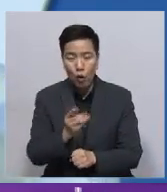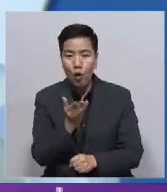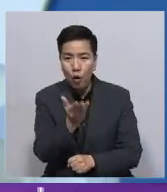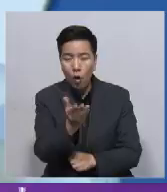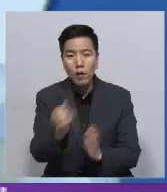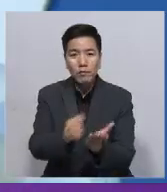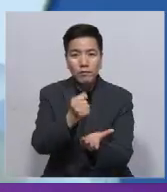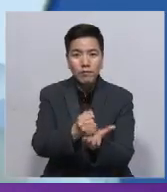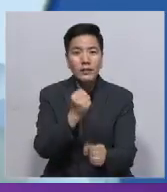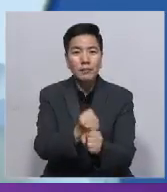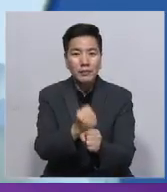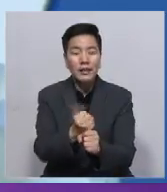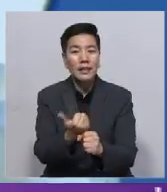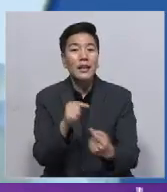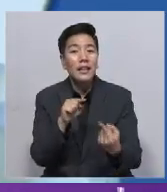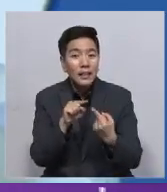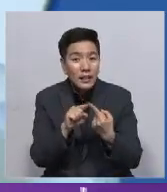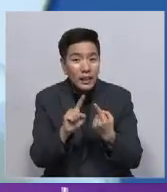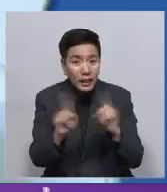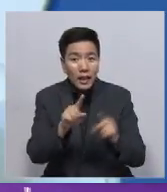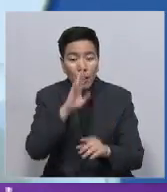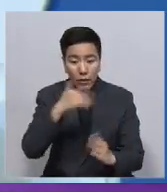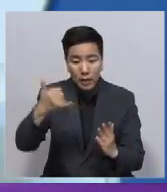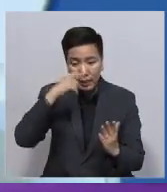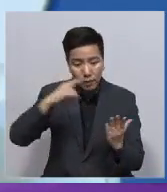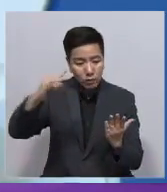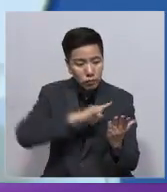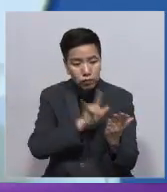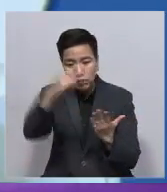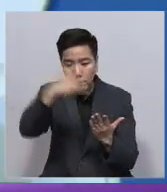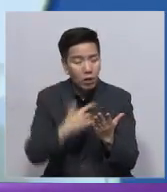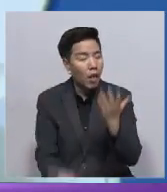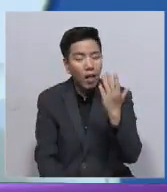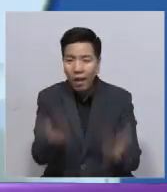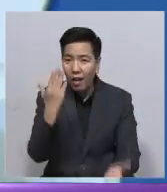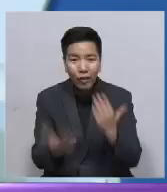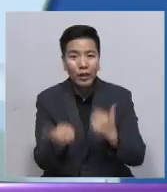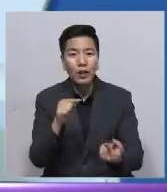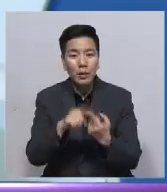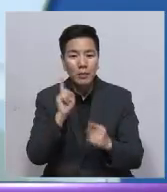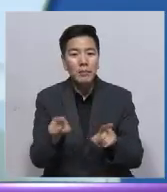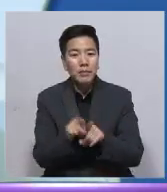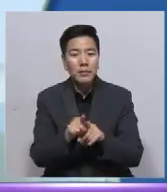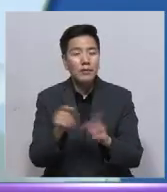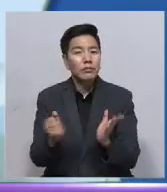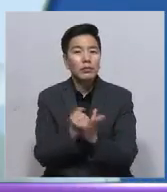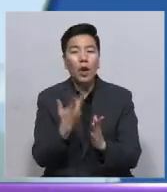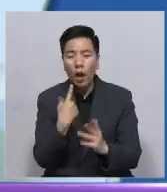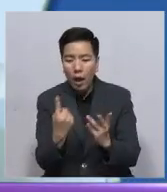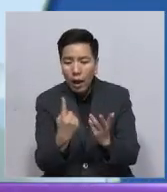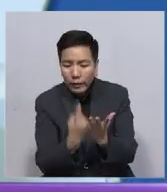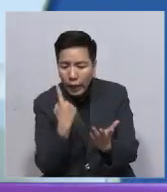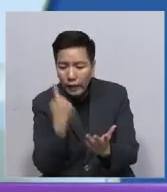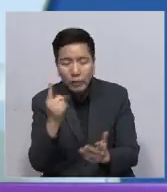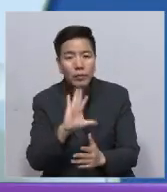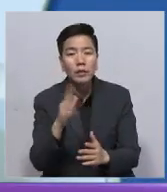ขอ work permit นะคะนอกจากนี้ยังท่านจะเข้าออกประเทศไทยกี่ครั้งก็ได้เป็น re-entry permit นี่ไม่ต้องไปขอแล้ว